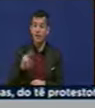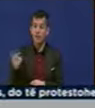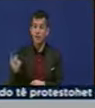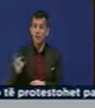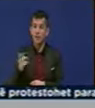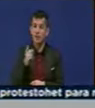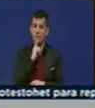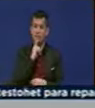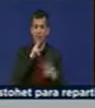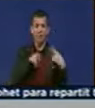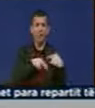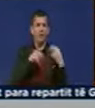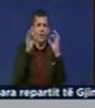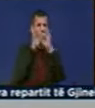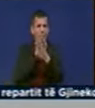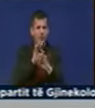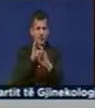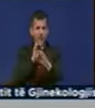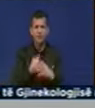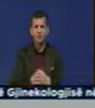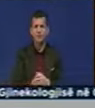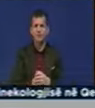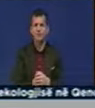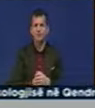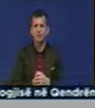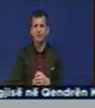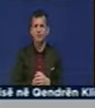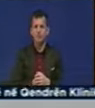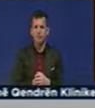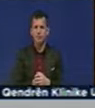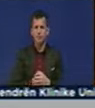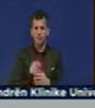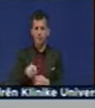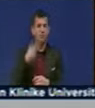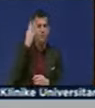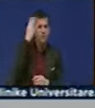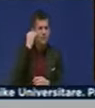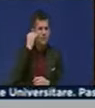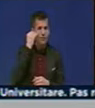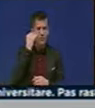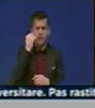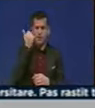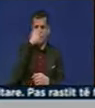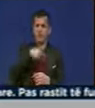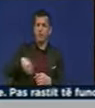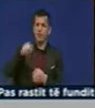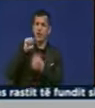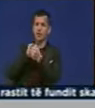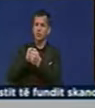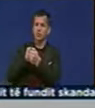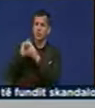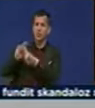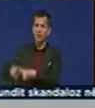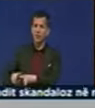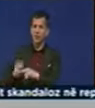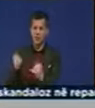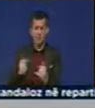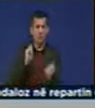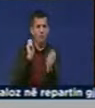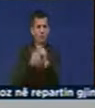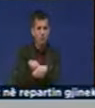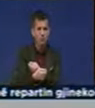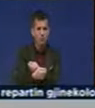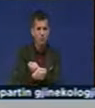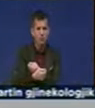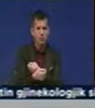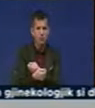ikur përgjegjësisë. Kjo qasje dhe ky mentalitet duhet t'i takoj historisë, pasi që tani më barierat si